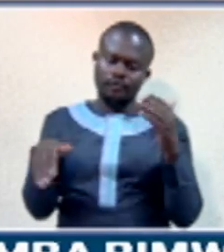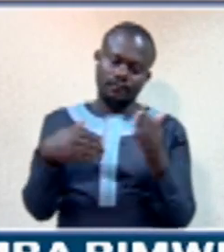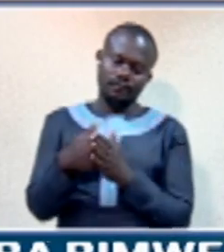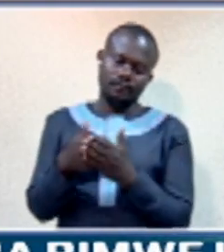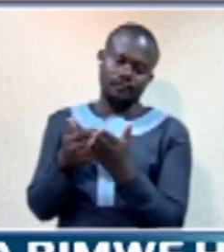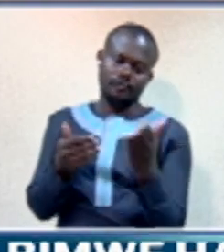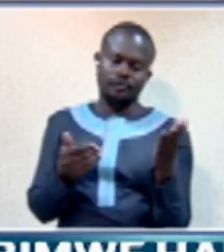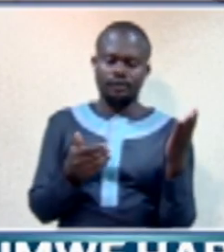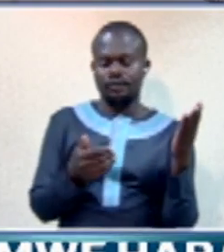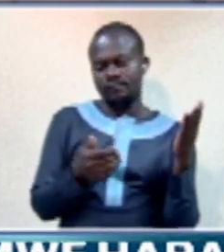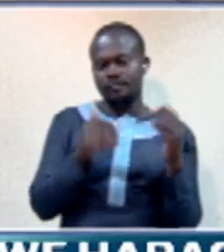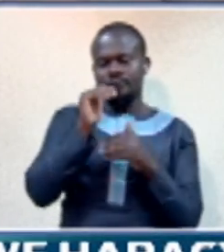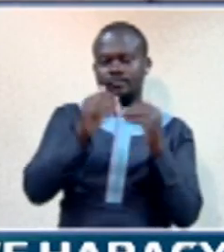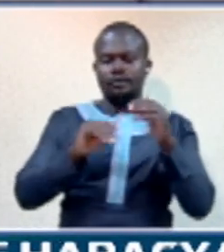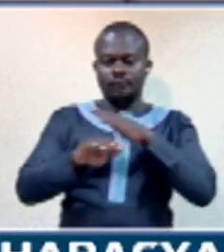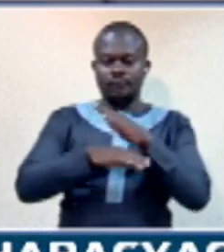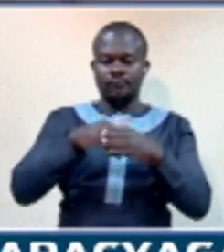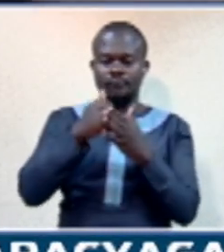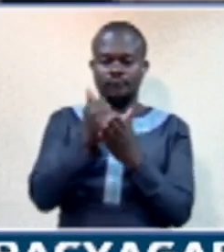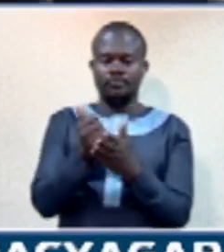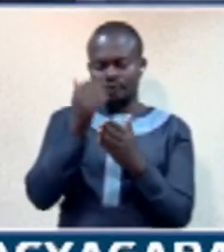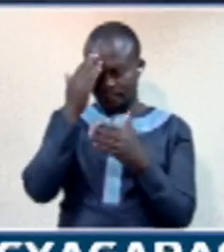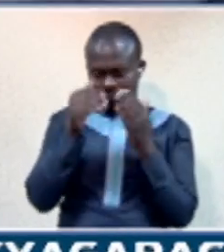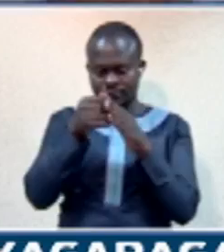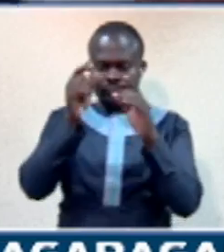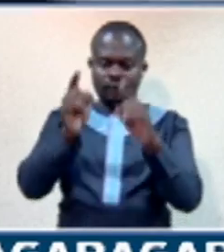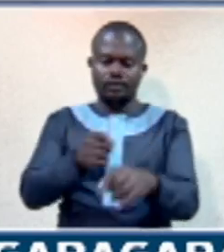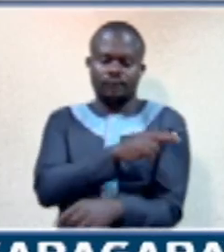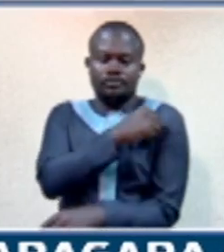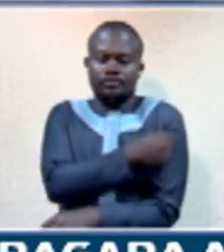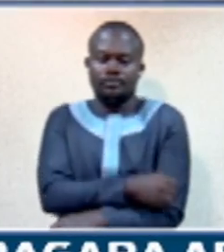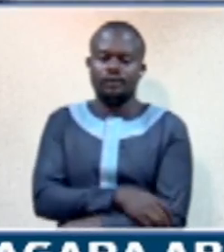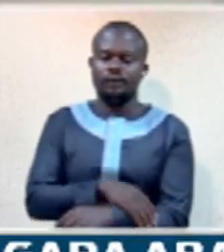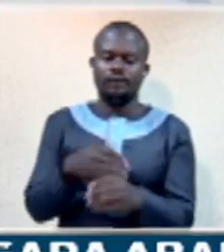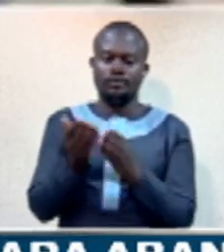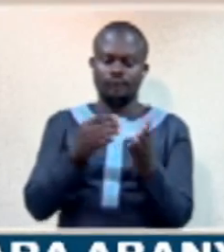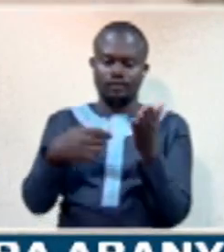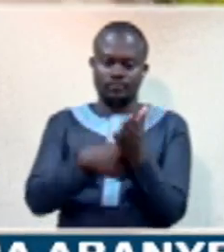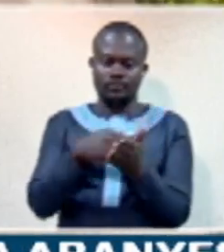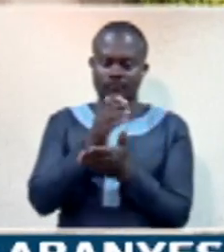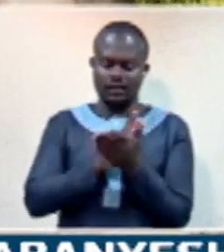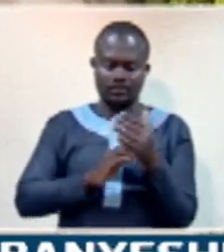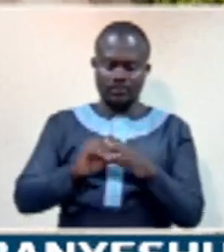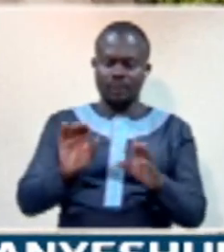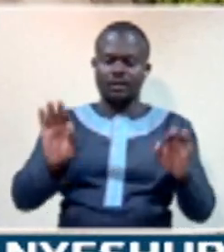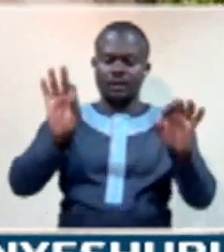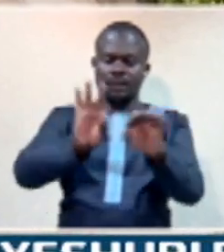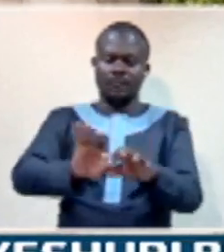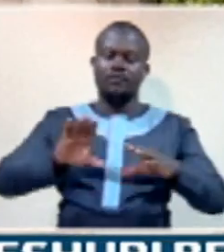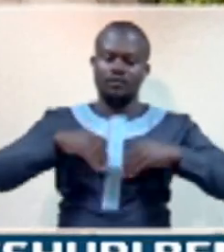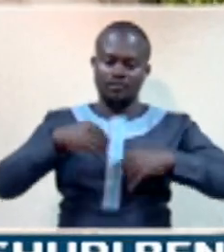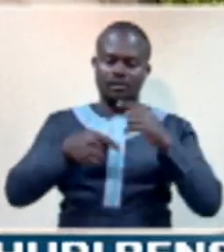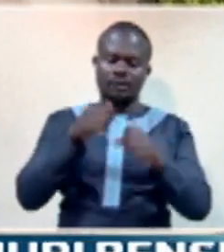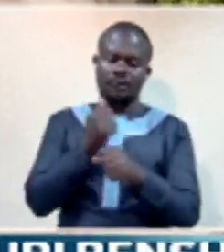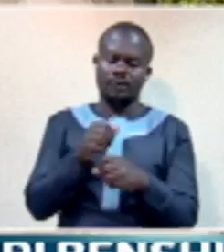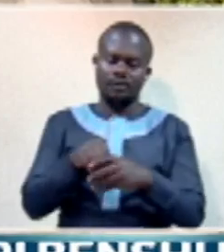ba nzego z'ibanze zashyizeho zibafasha kugira ngo bagere kwa muganga. Serivisi zo kwivuza ni zimwe mu zingenzi zemere gukomeza gukora muri